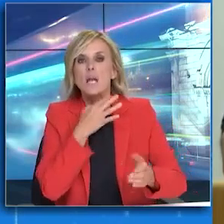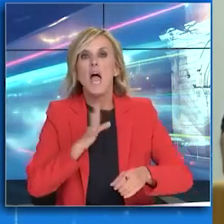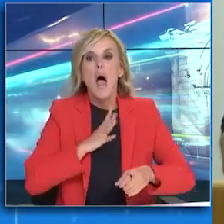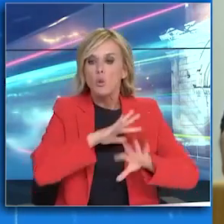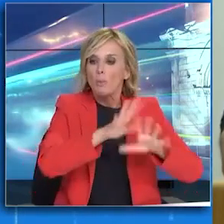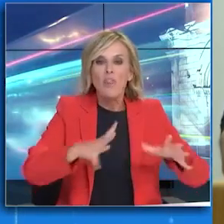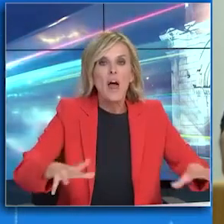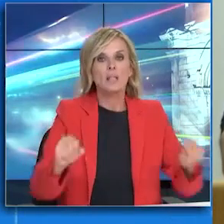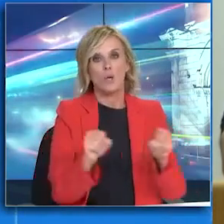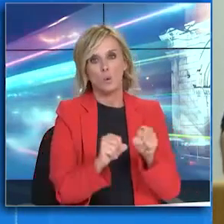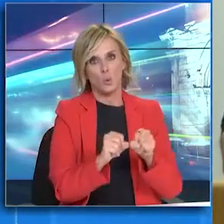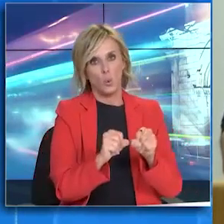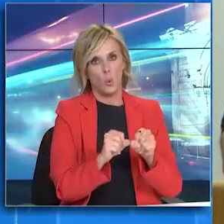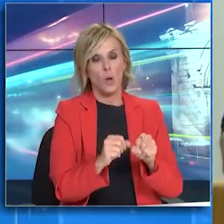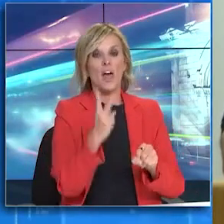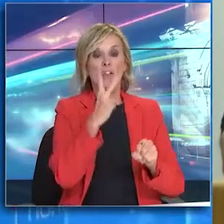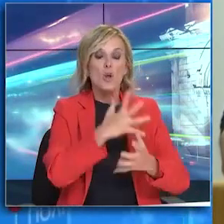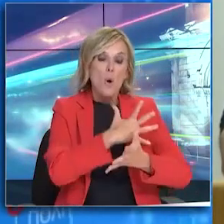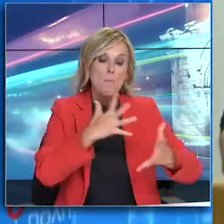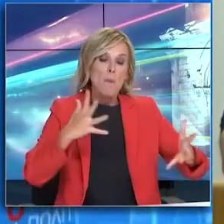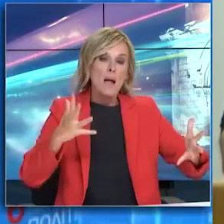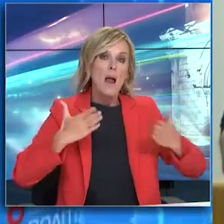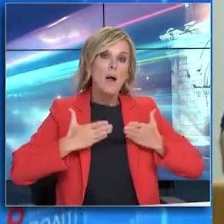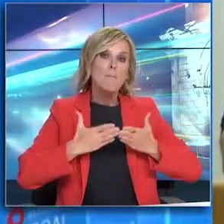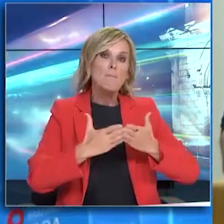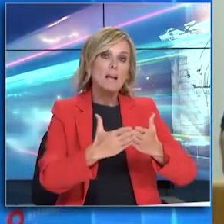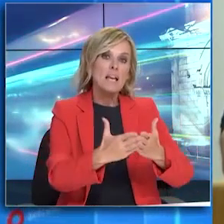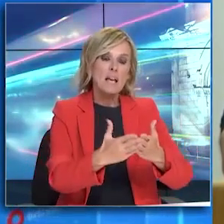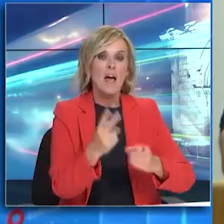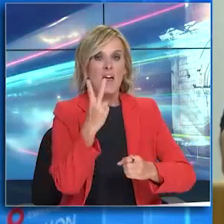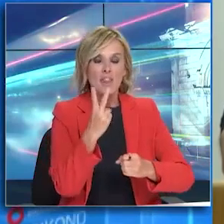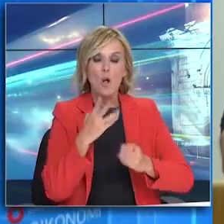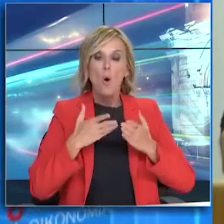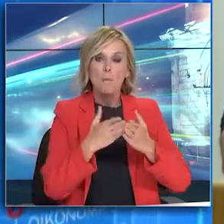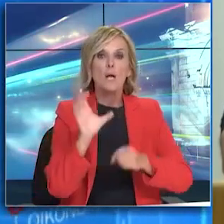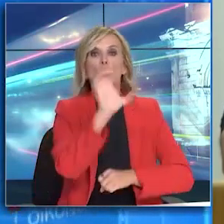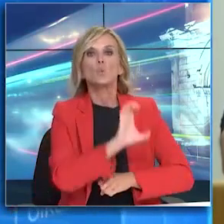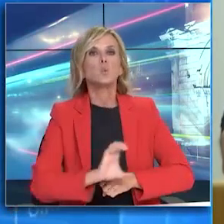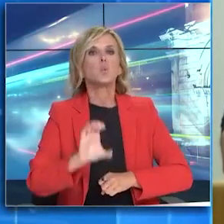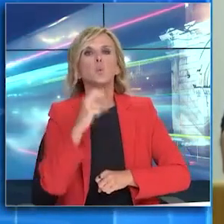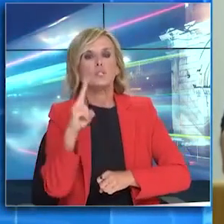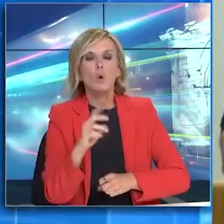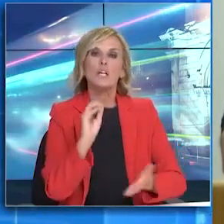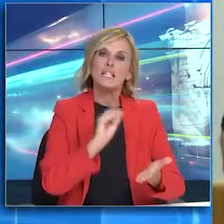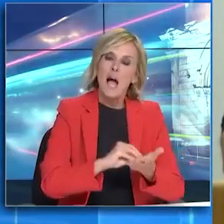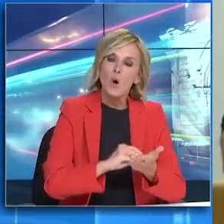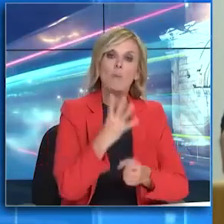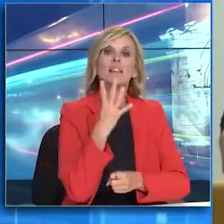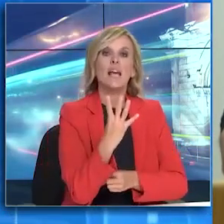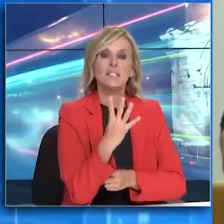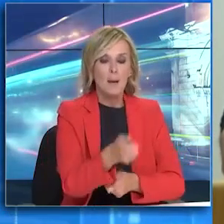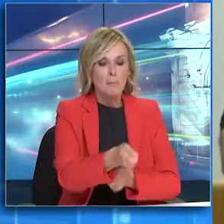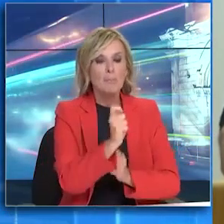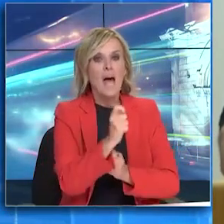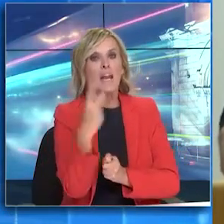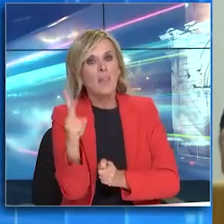λιμενικού σώματος, 2 επιβατηγά οχηματαγωγά, 2 επιβατηγά τουριστικά και 4 αλευτικά στην περιοχή Πευκή Ευβοίας.